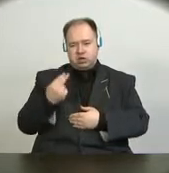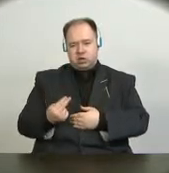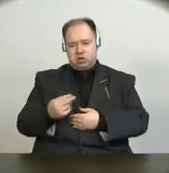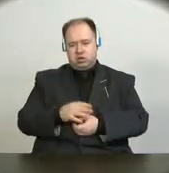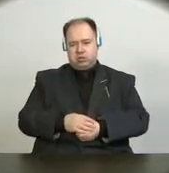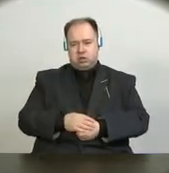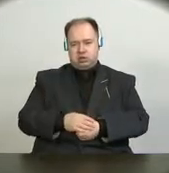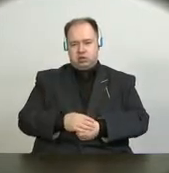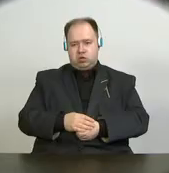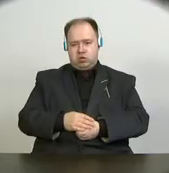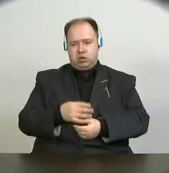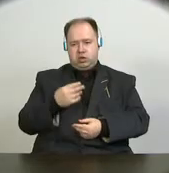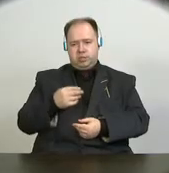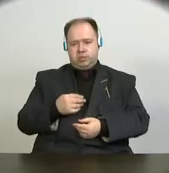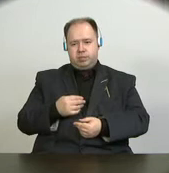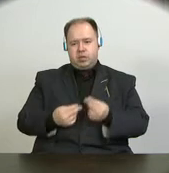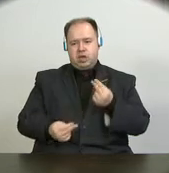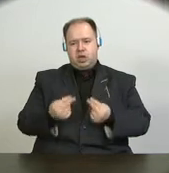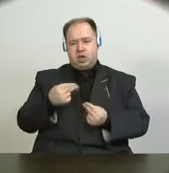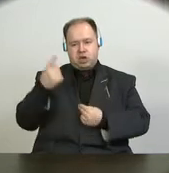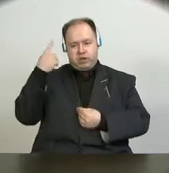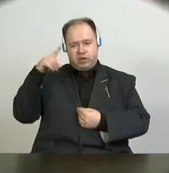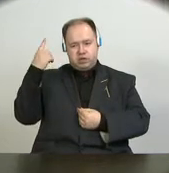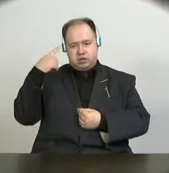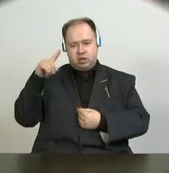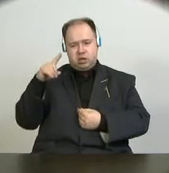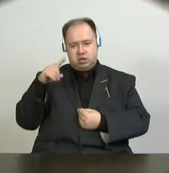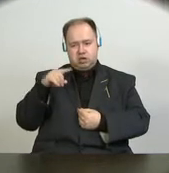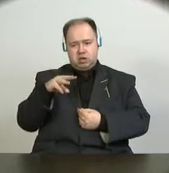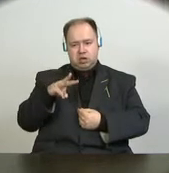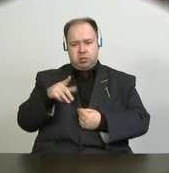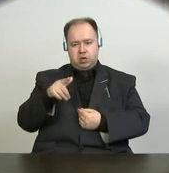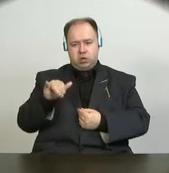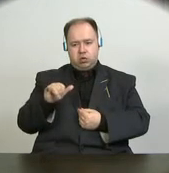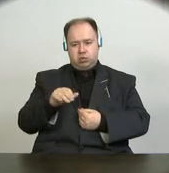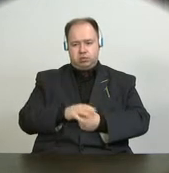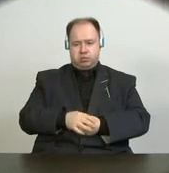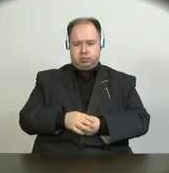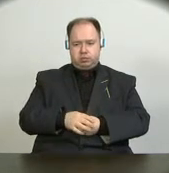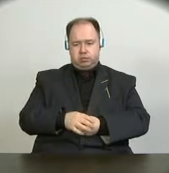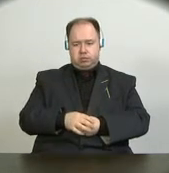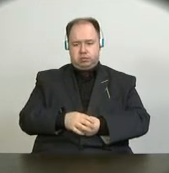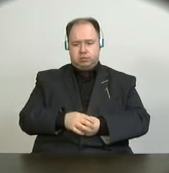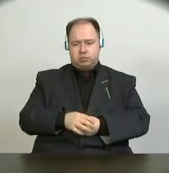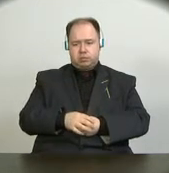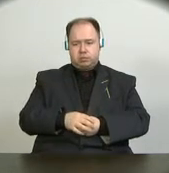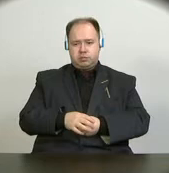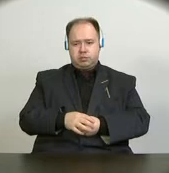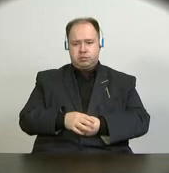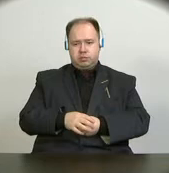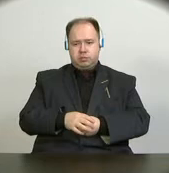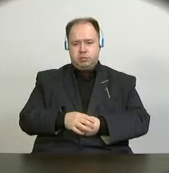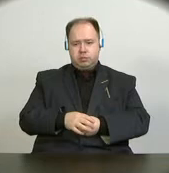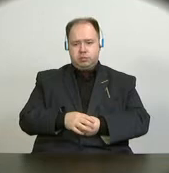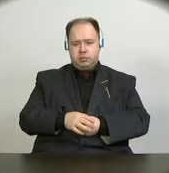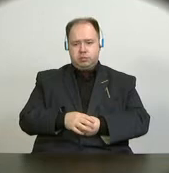гек игровых дизайнеров и тут уже рассказывали что сейчас запускаются курсы но естественно пока что